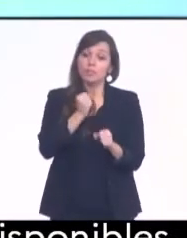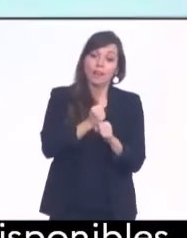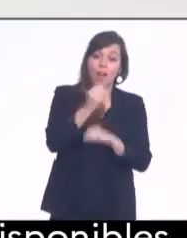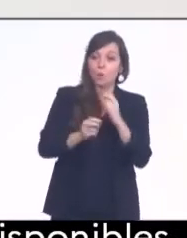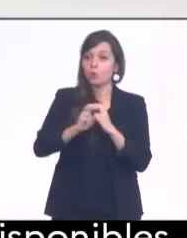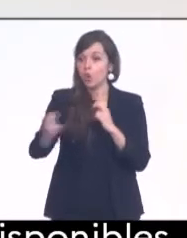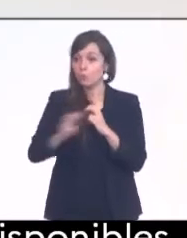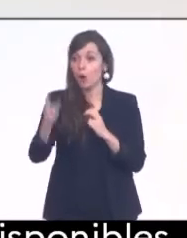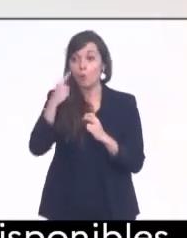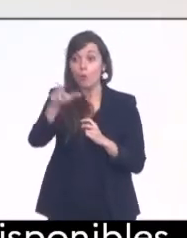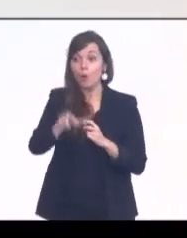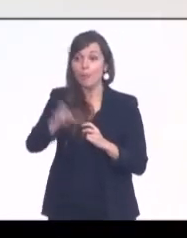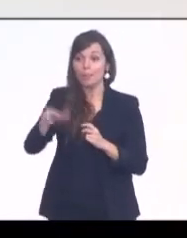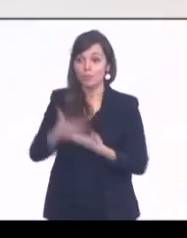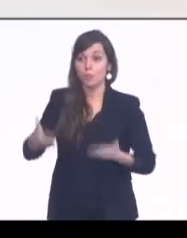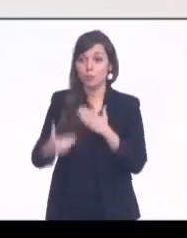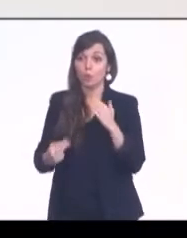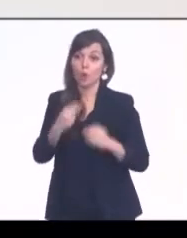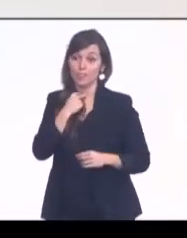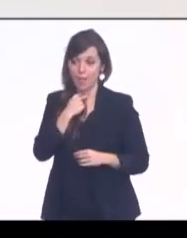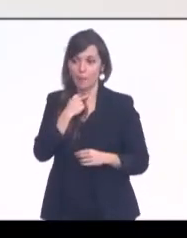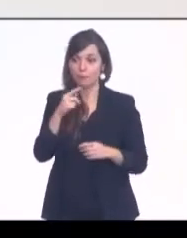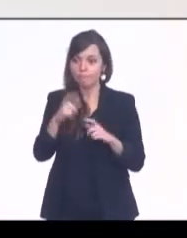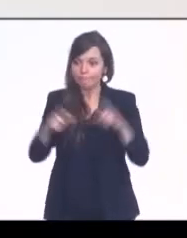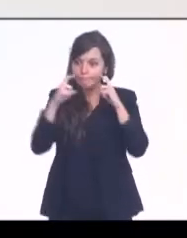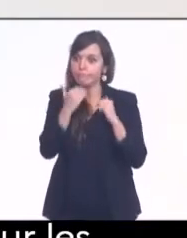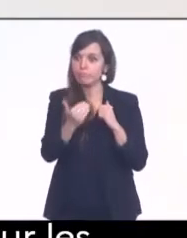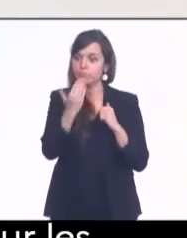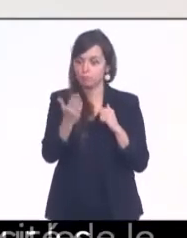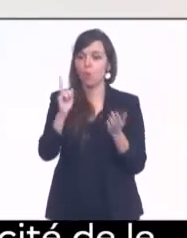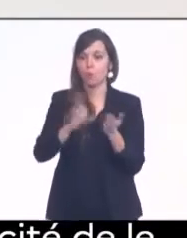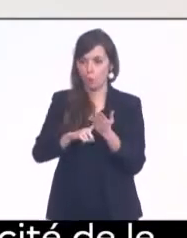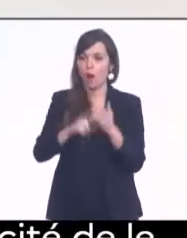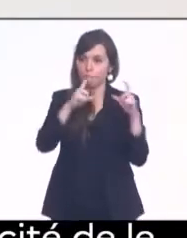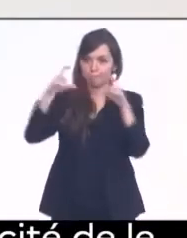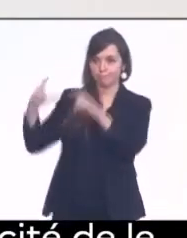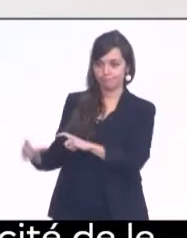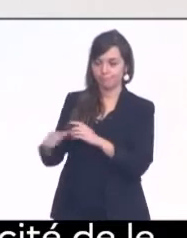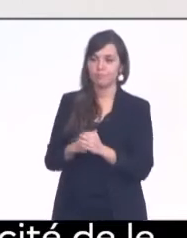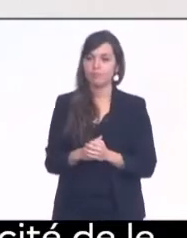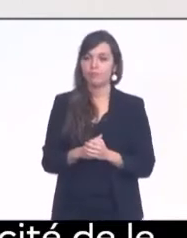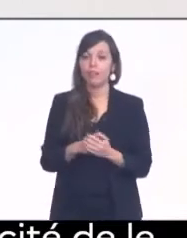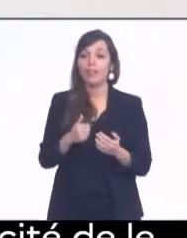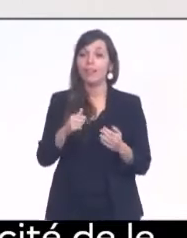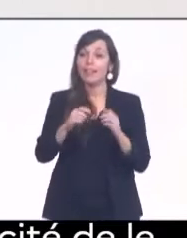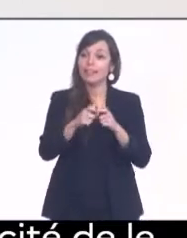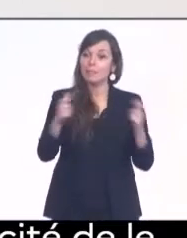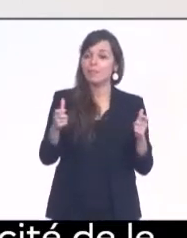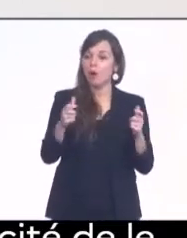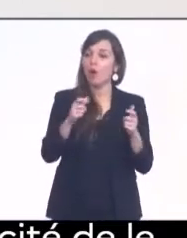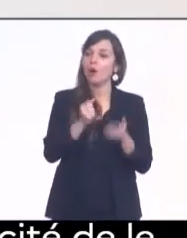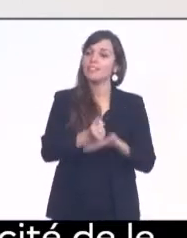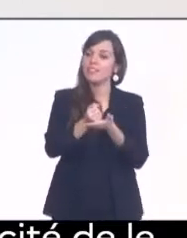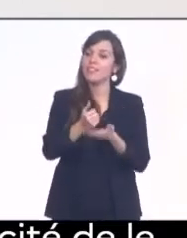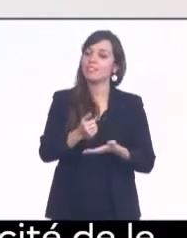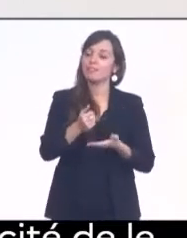situation de handicap qui ne sont pas en capacité de le porter. Les établissements et services d'aide par le travail, ESAT, ainsi